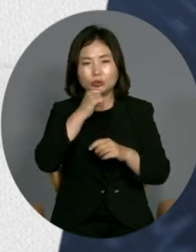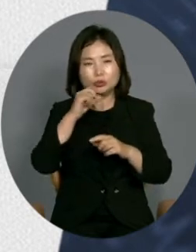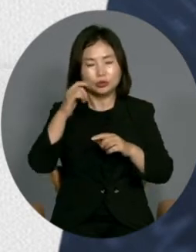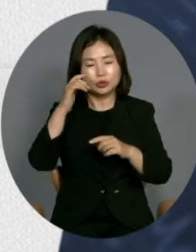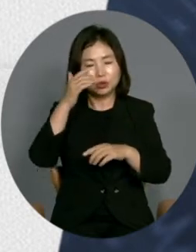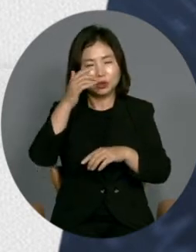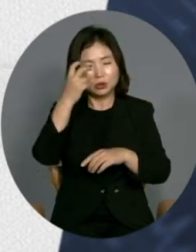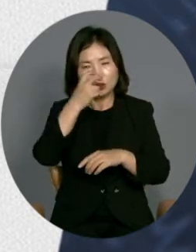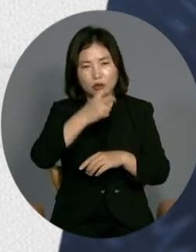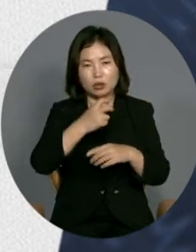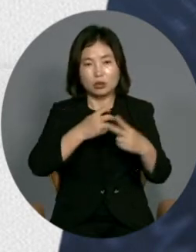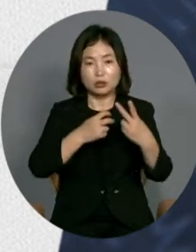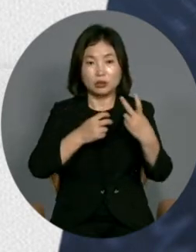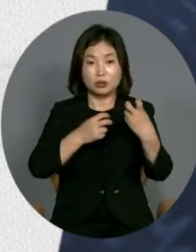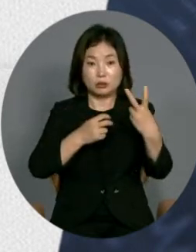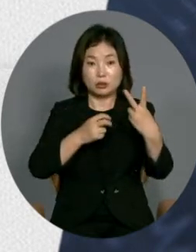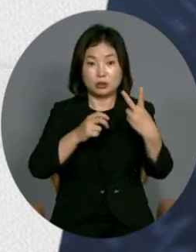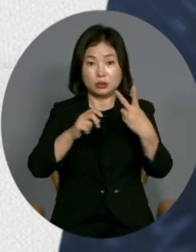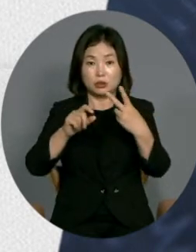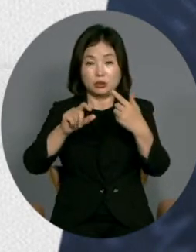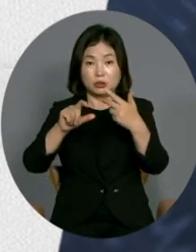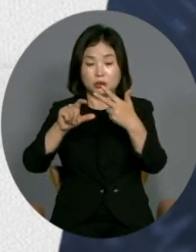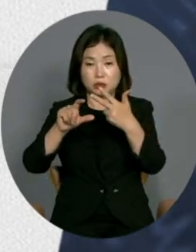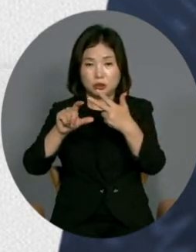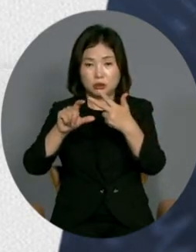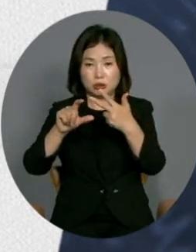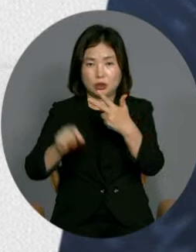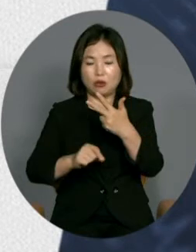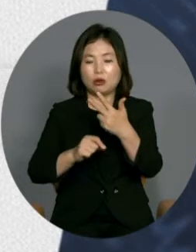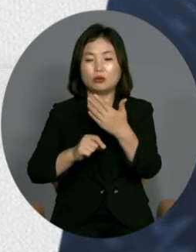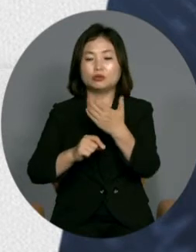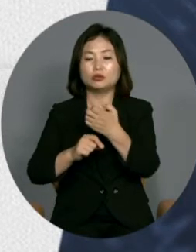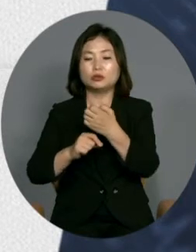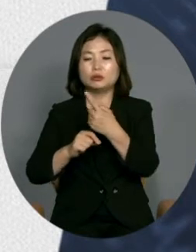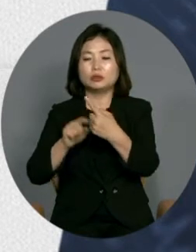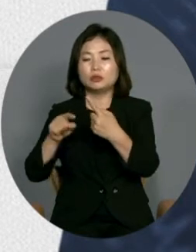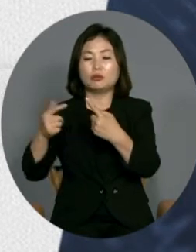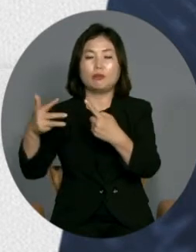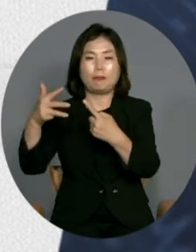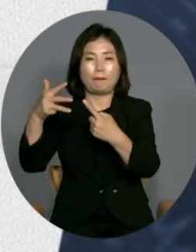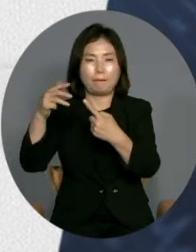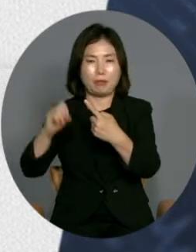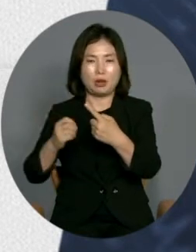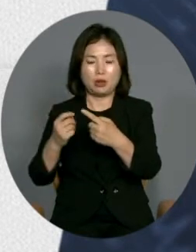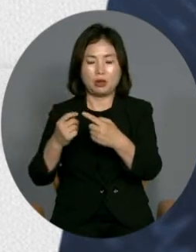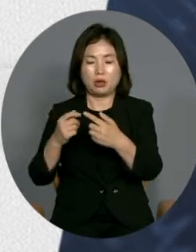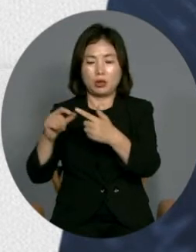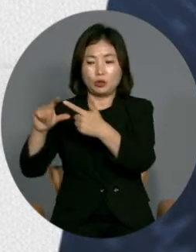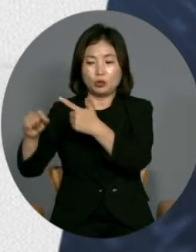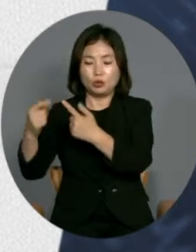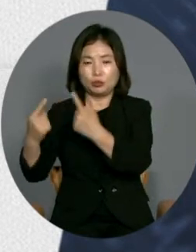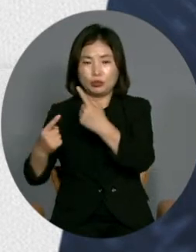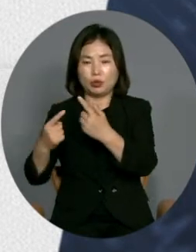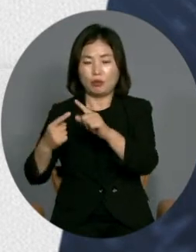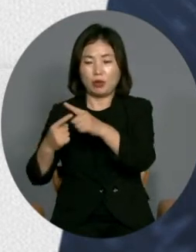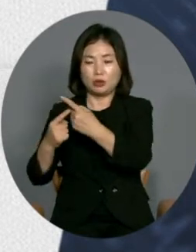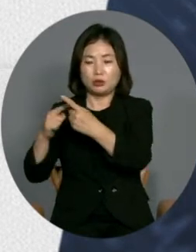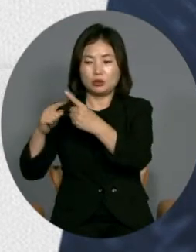조사했는데 2022년 7월 소비자 심리지수는 91.8로 전달 100.5와